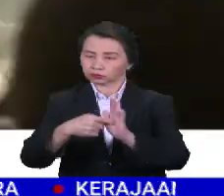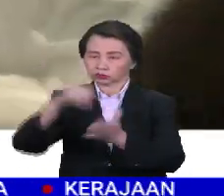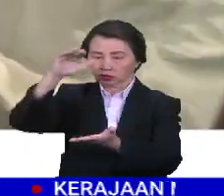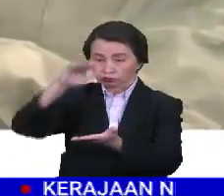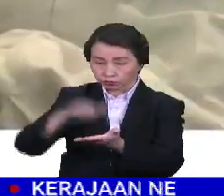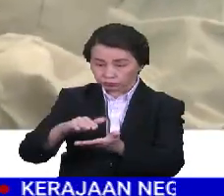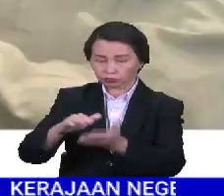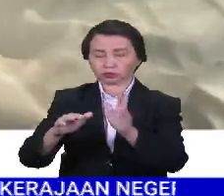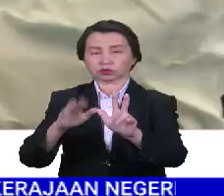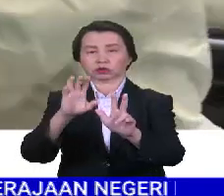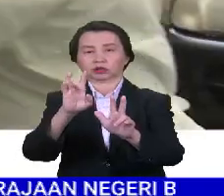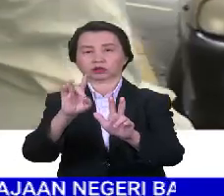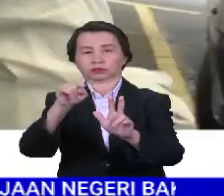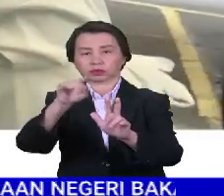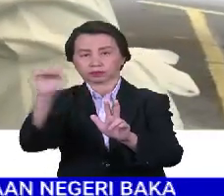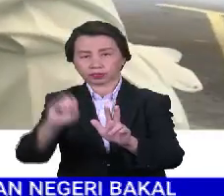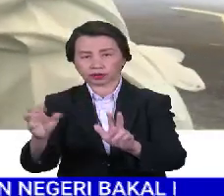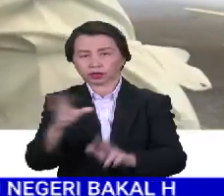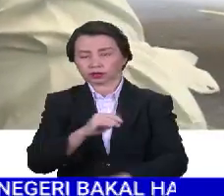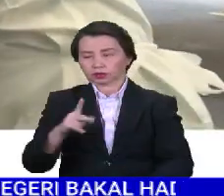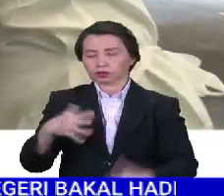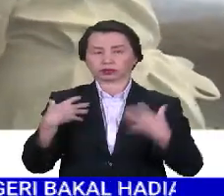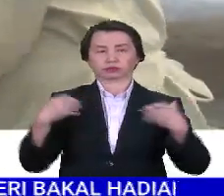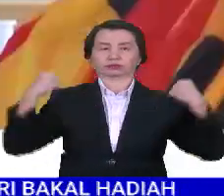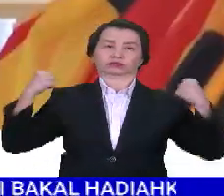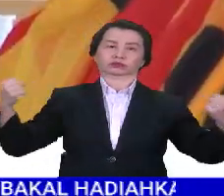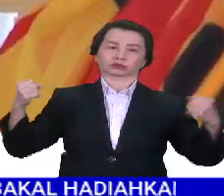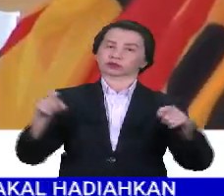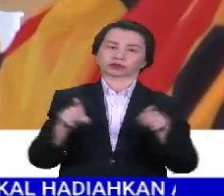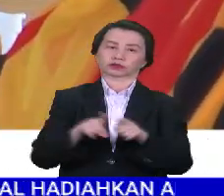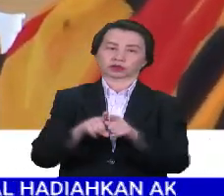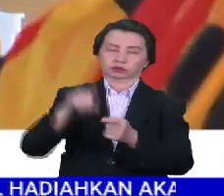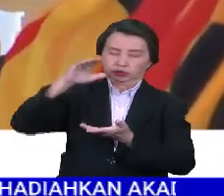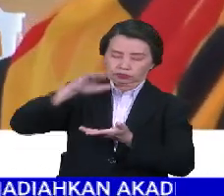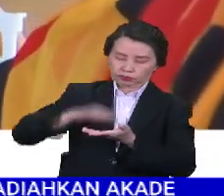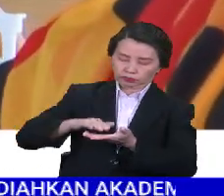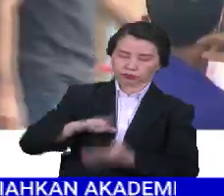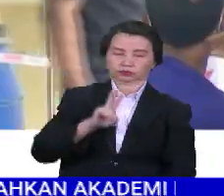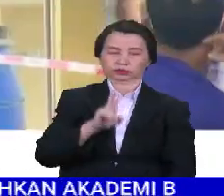kepada 3.8%, manakala kes sembuh bagi tempoh sama menurun sebanyak